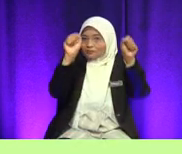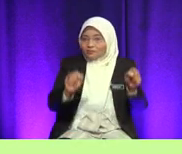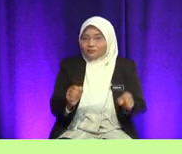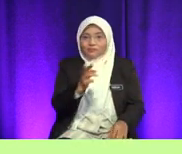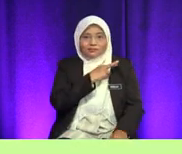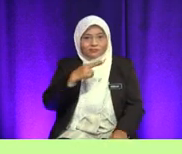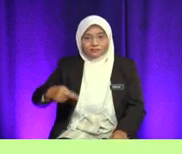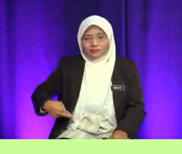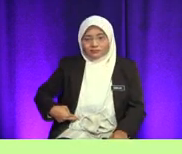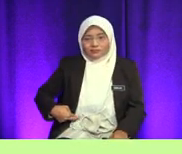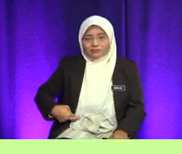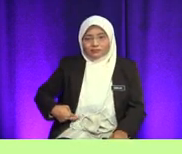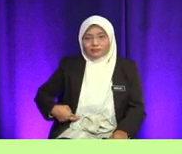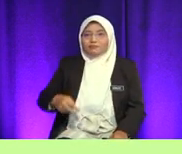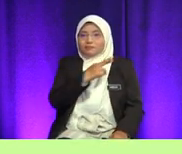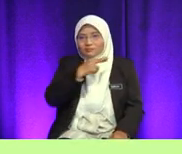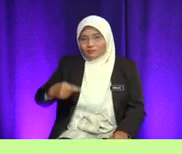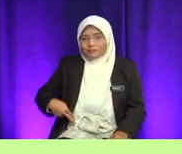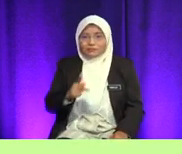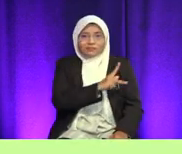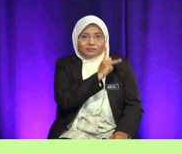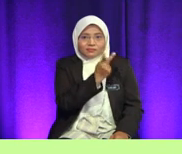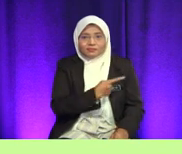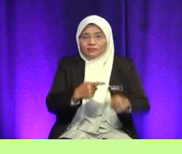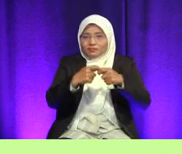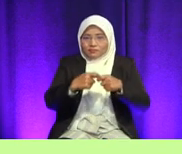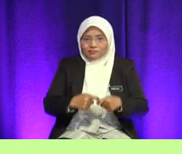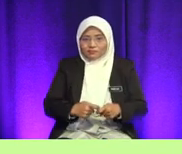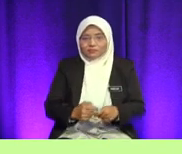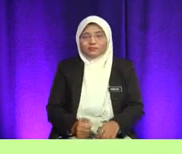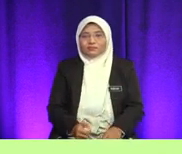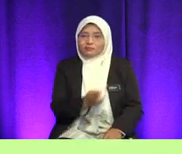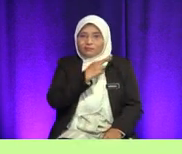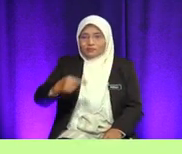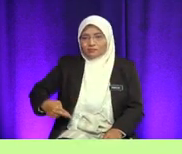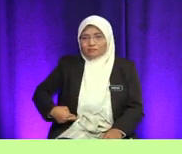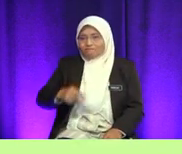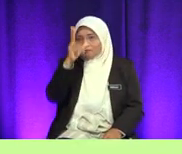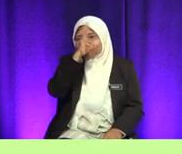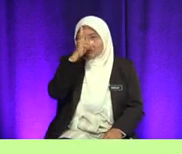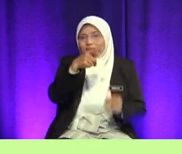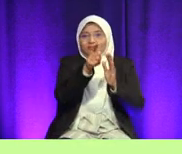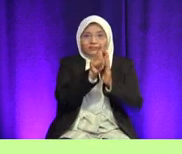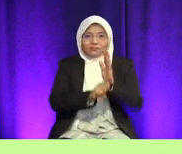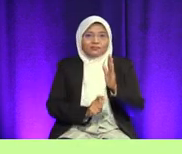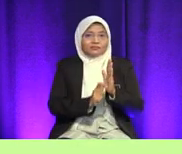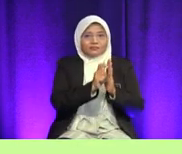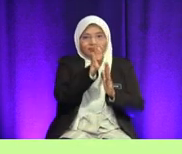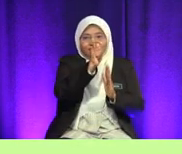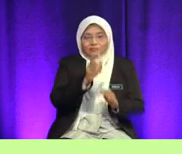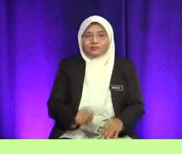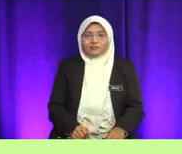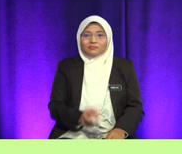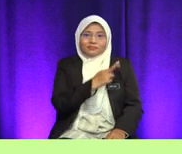yaitu Raja berkuasa mutlak Selain itu raja merupakan pemerintah tertinggi Raja